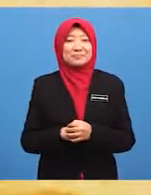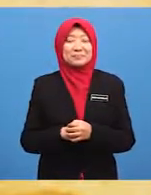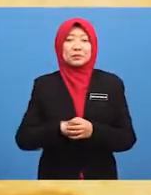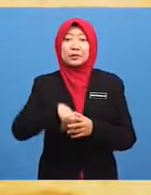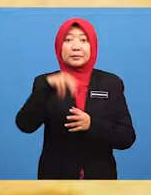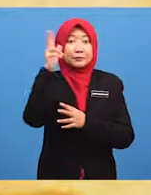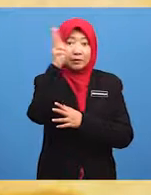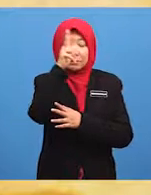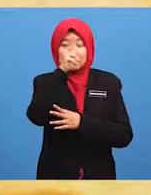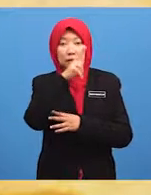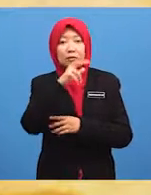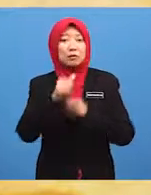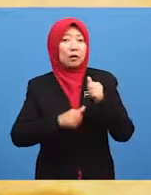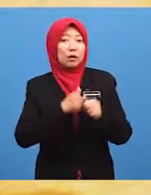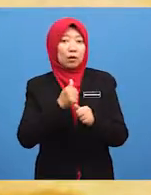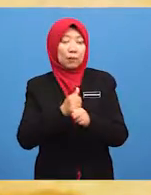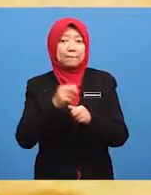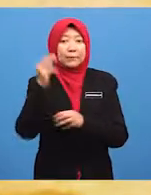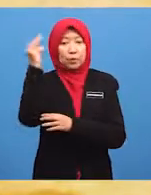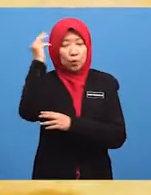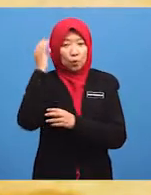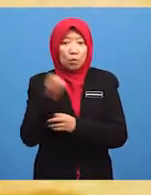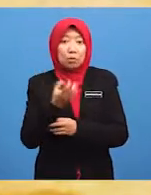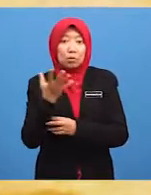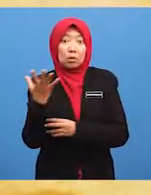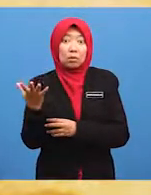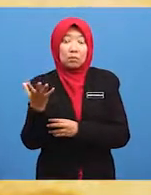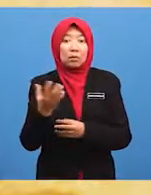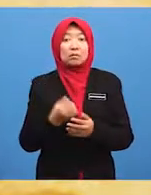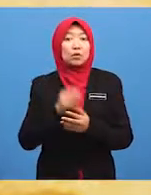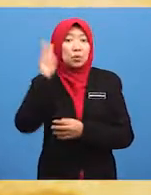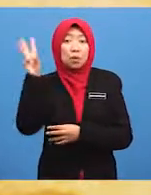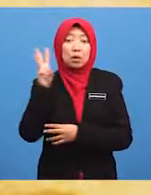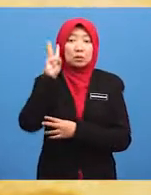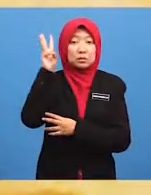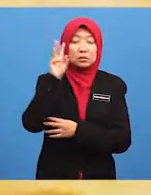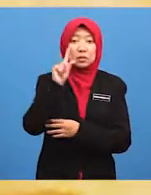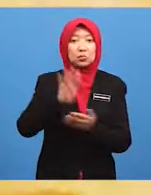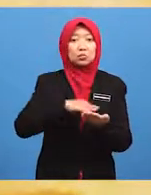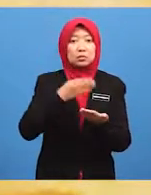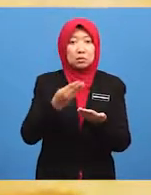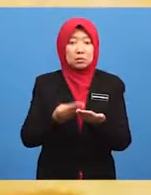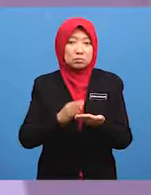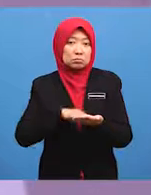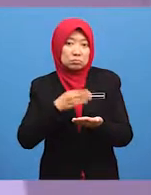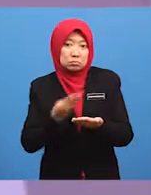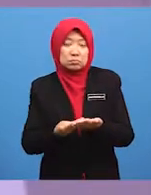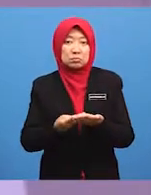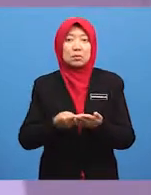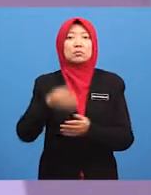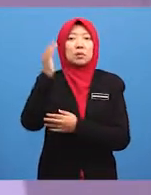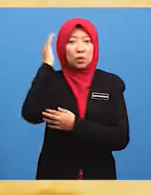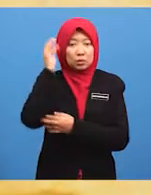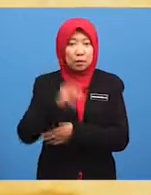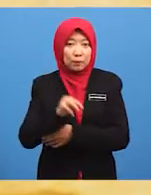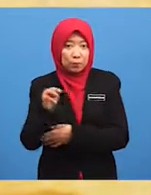alam Melayu sentiasa berkembang dan diwarisi dari satu generasi ke satu generasi. Tahukah